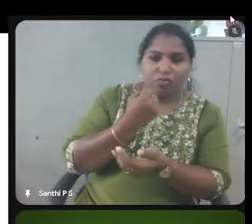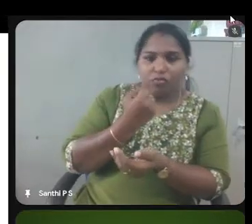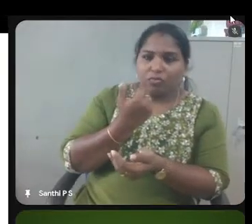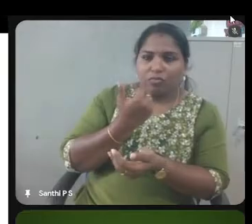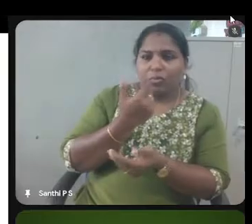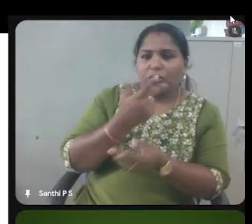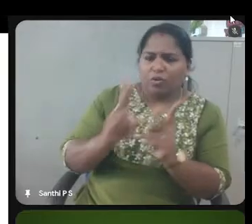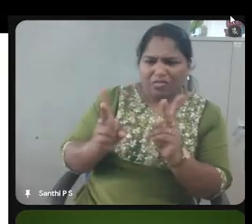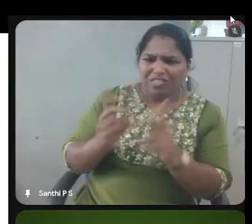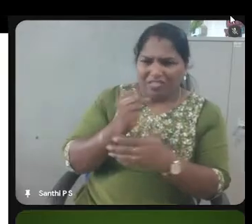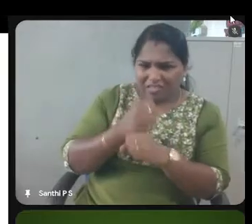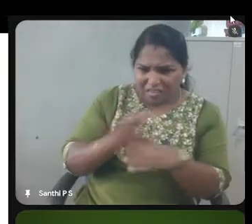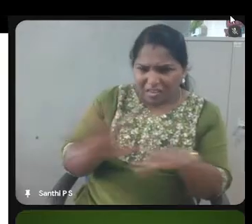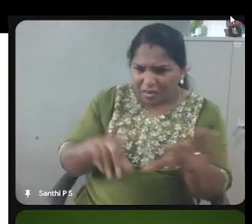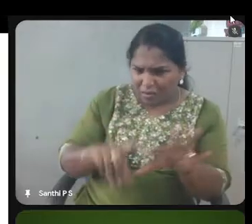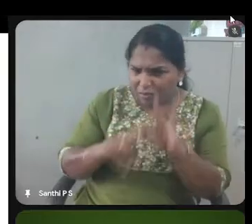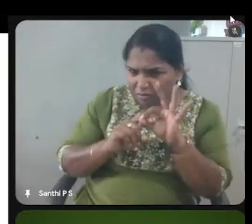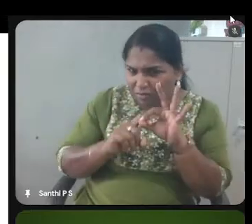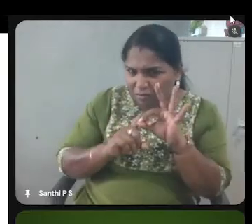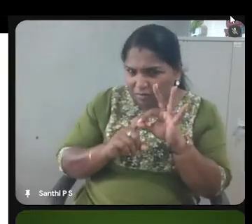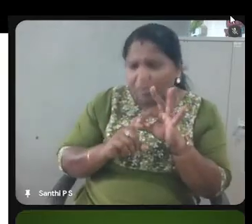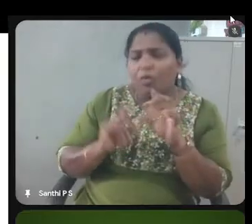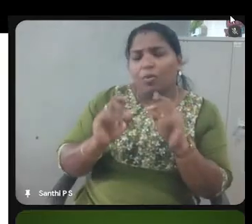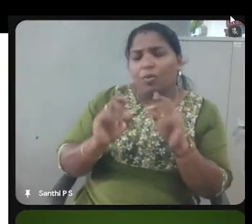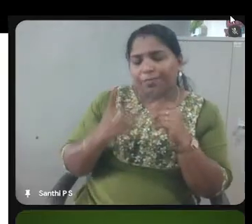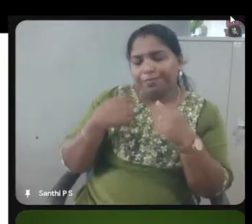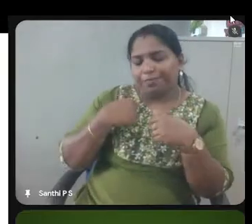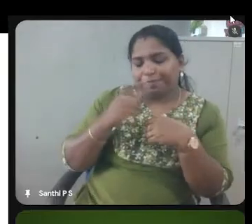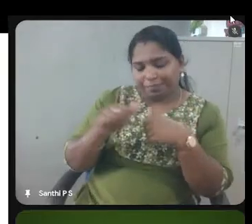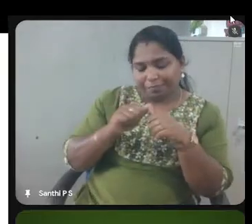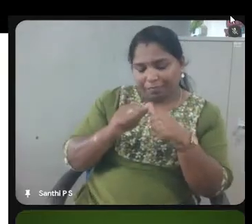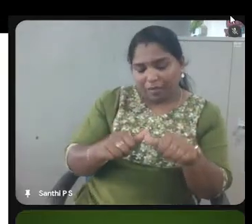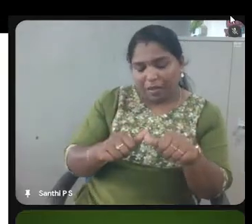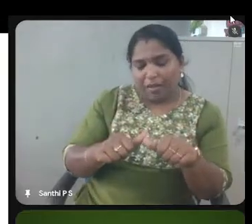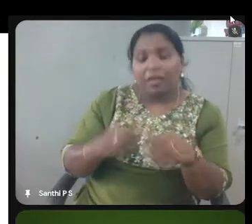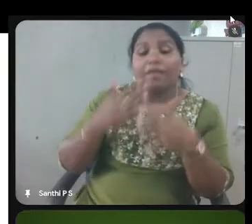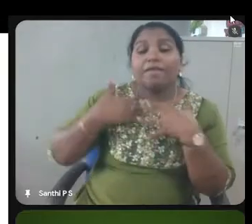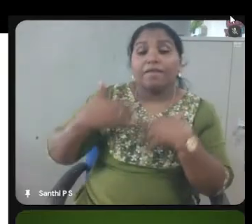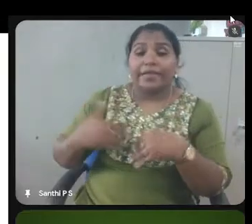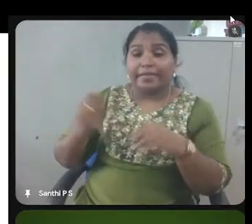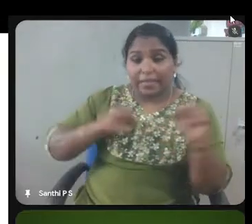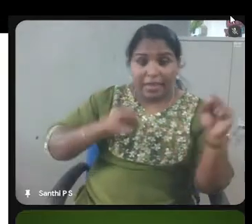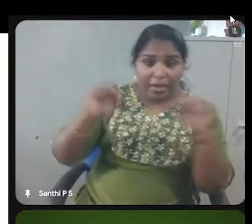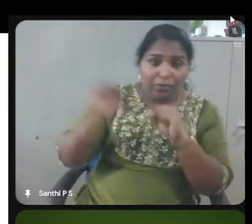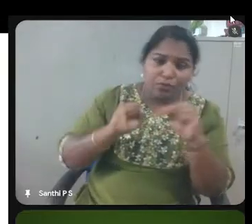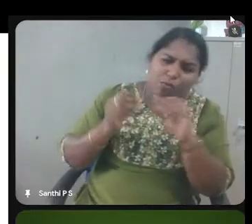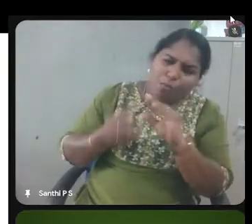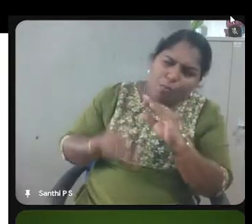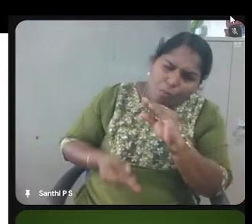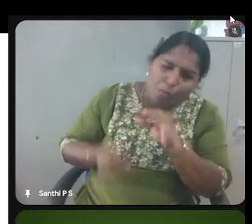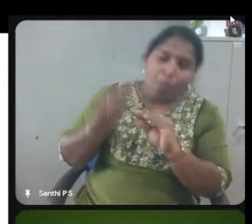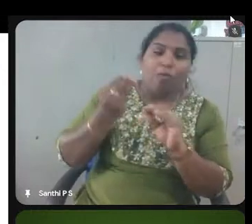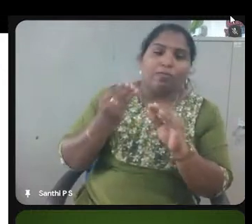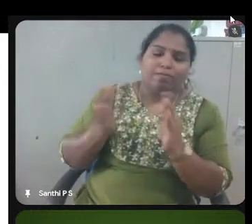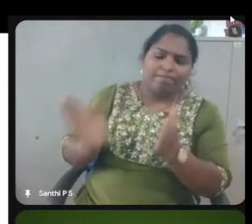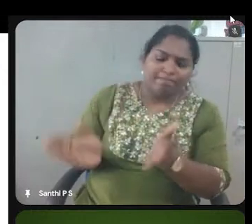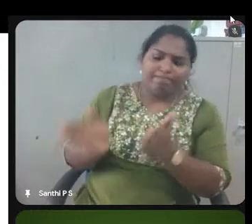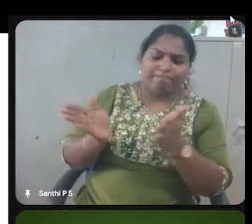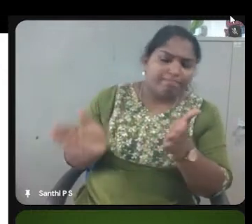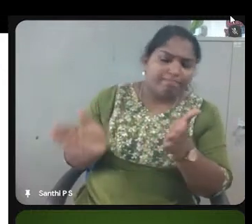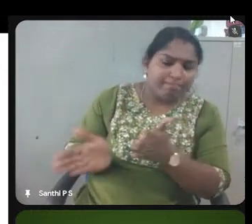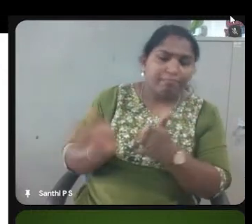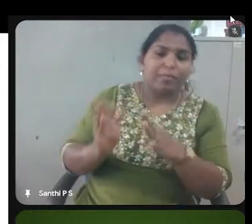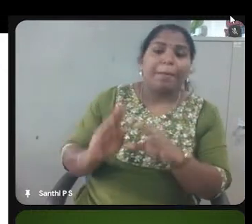കോമൺ ആയിട്ടാണോ ചോദിക്കുന്നത് ഓട്ടിസം? ഓക്കെ, സോ ഫിസിക്കൽ ആക്ടിവിറ്റീസ് കൂടുതൽ എൻഗേജ് ചെയ്യുക. സോ